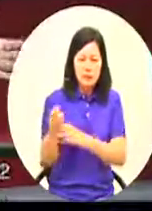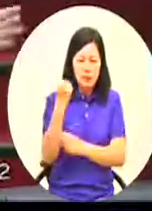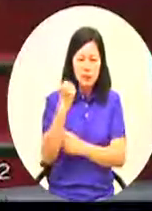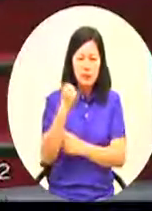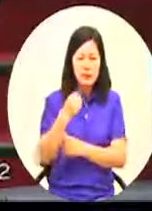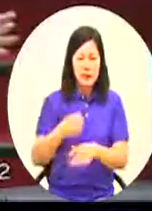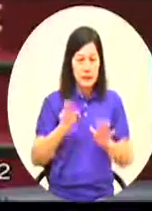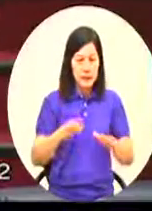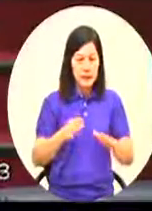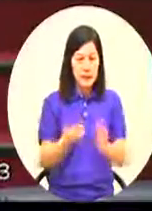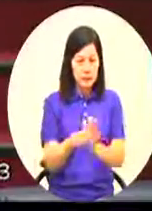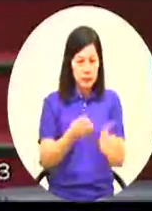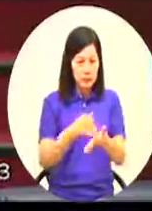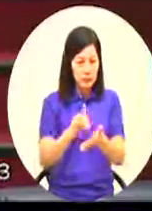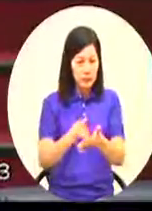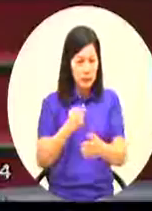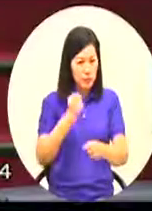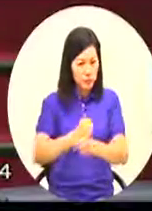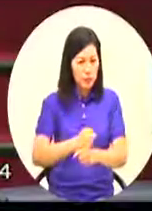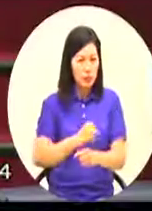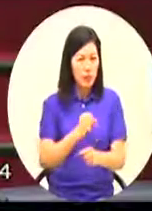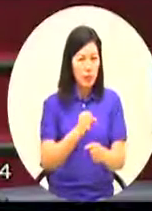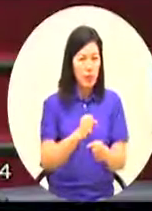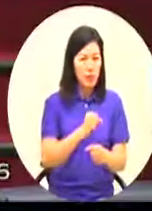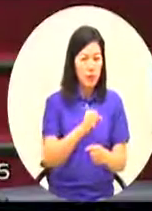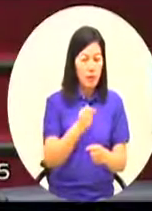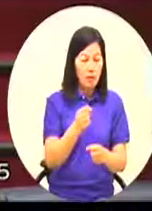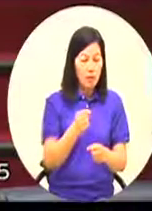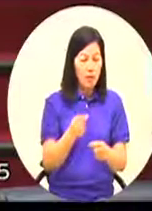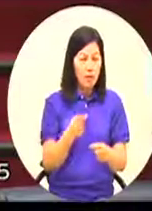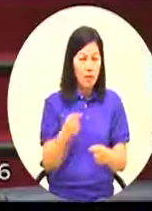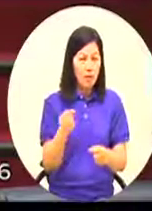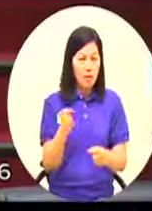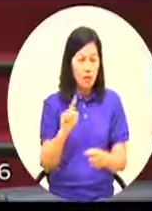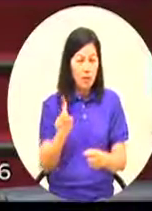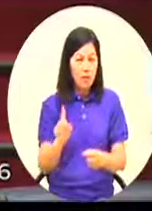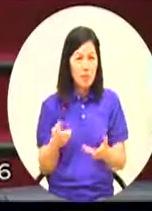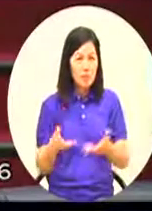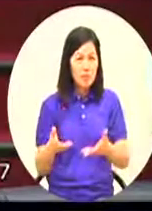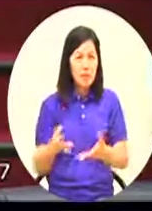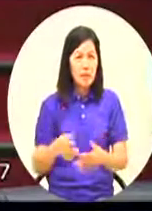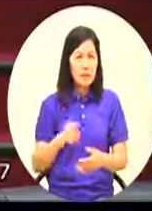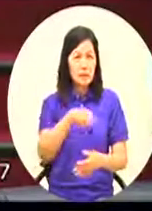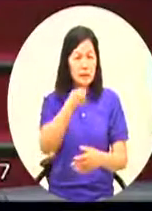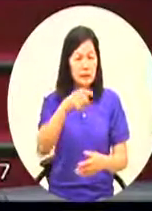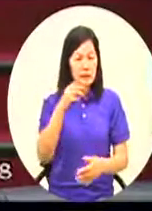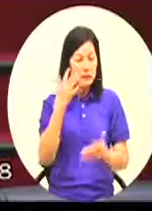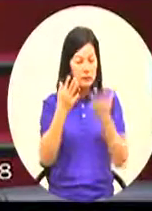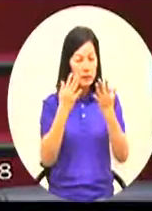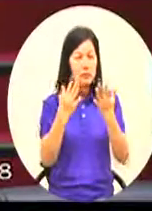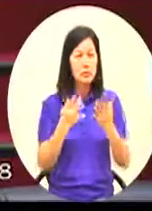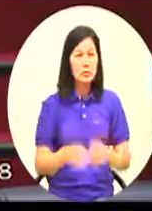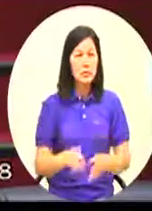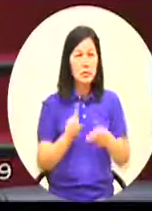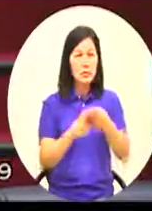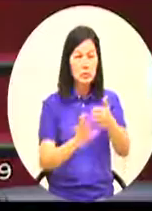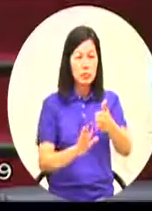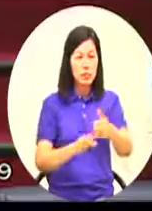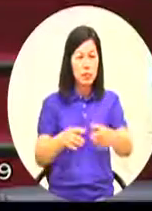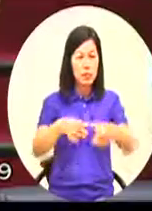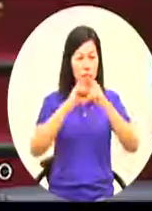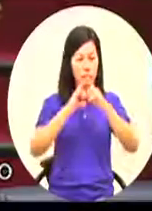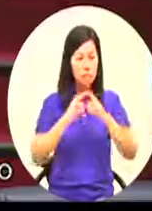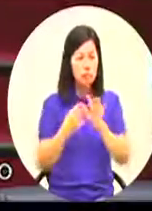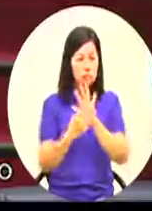有多少，我们可以做多少事，大家都很清楚。哎，诸位告诉我们说